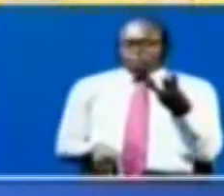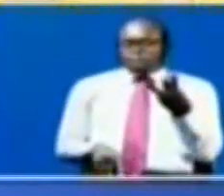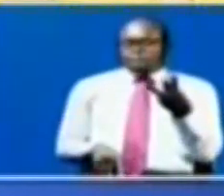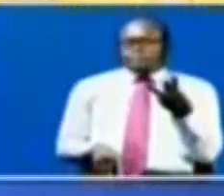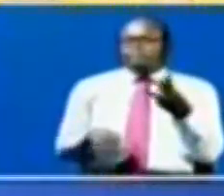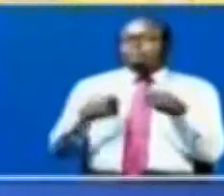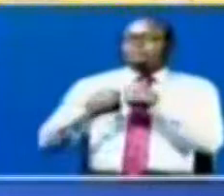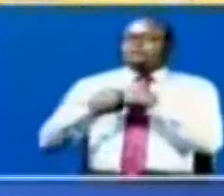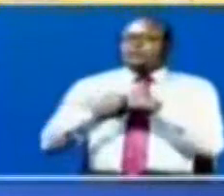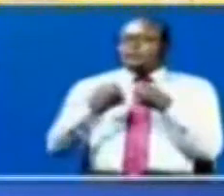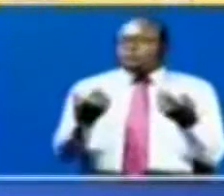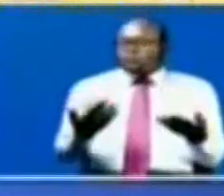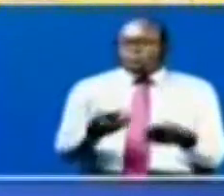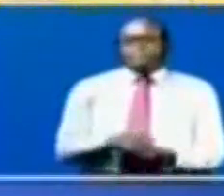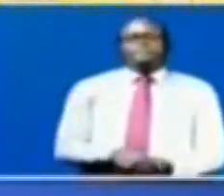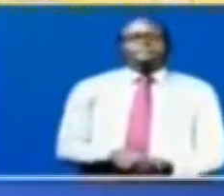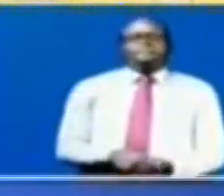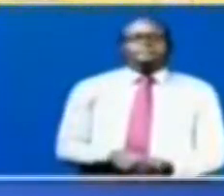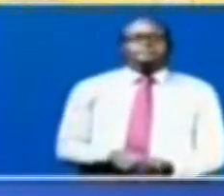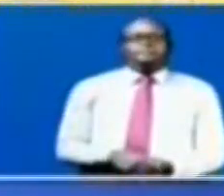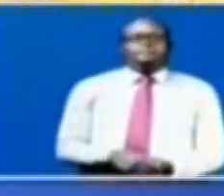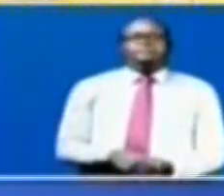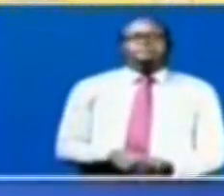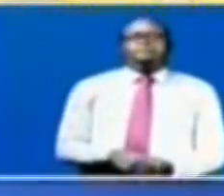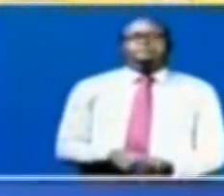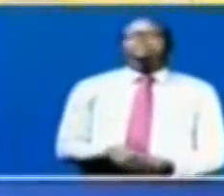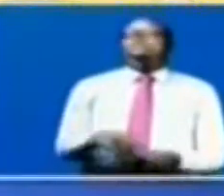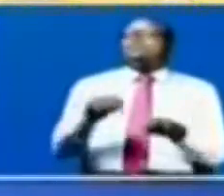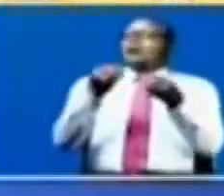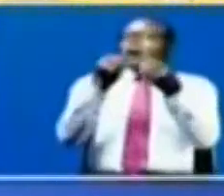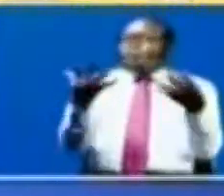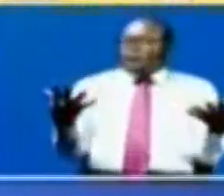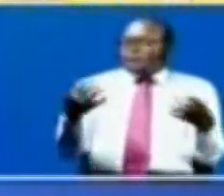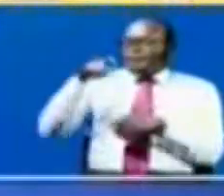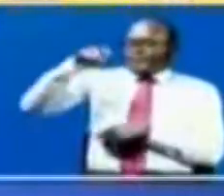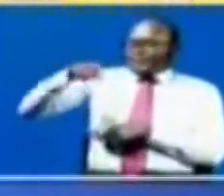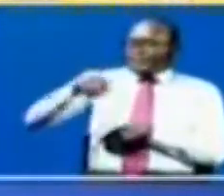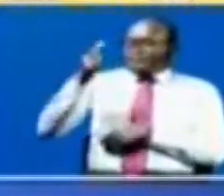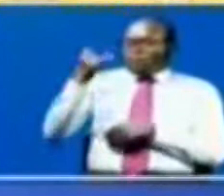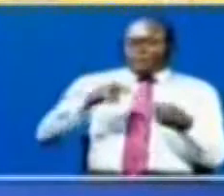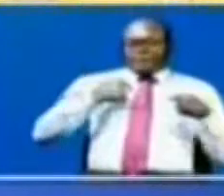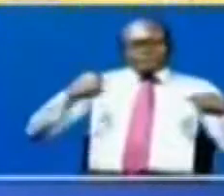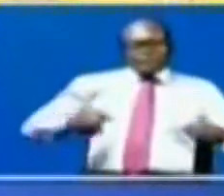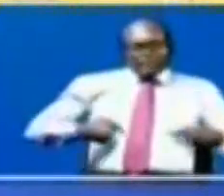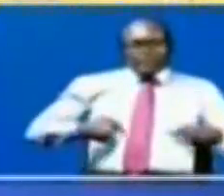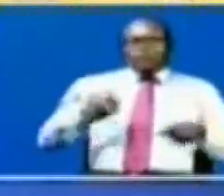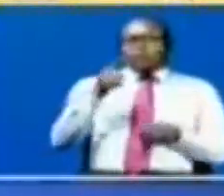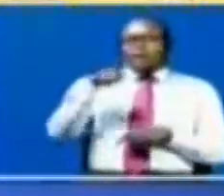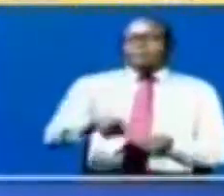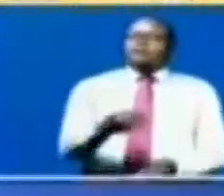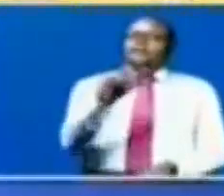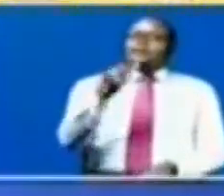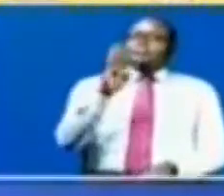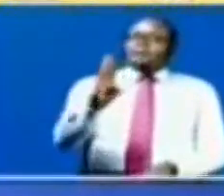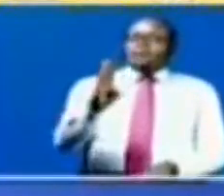kuna changamoto la you know the amounts, the quantities. Kwa sababu Uchina ni soko kubwa, 1.3 billion people,